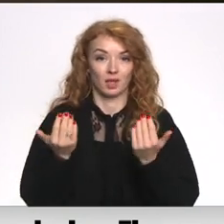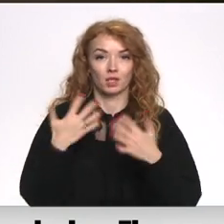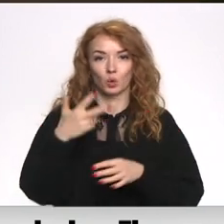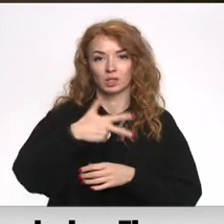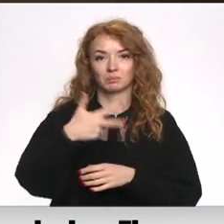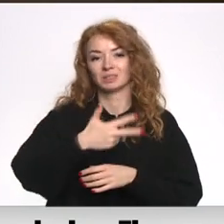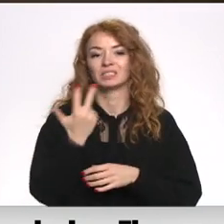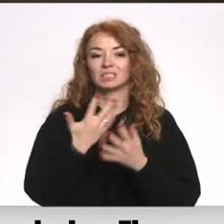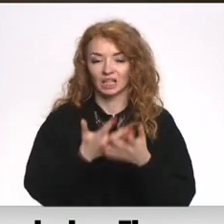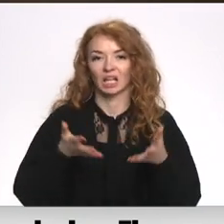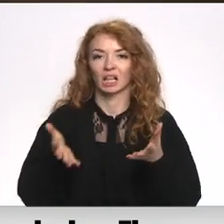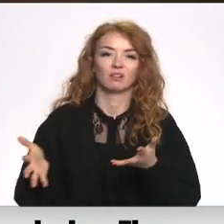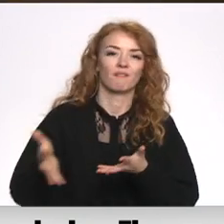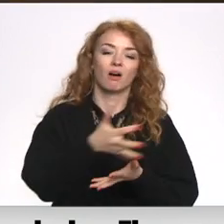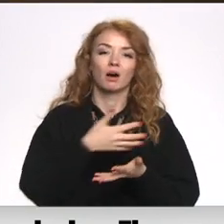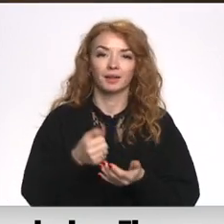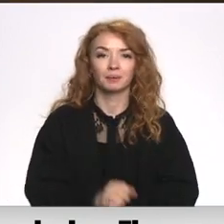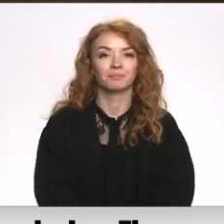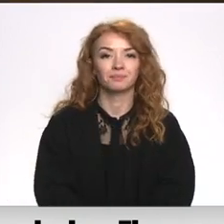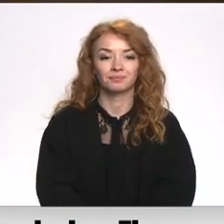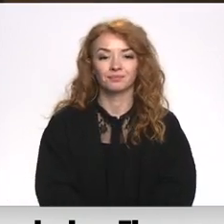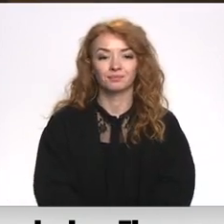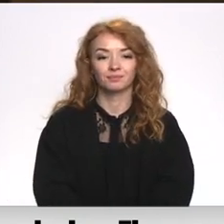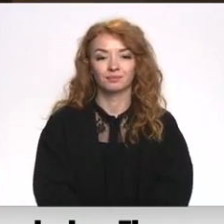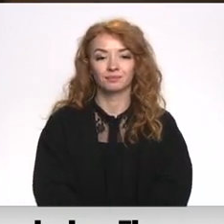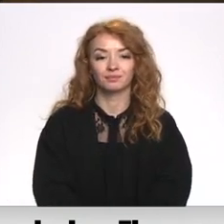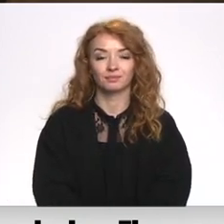jau 33 tīkli. Gonda Pūrniec, Vadims Petrušins, Kurzemes televīzija.